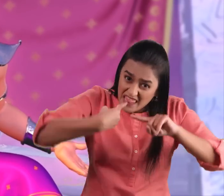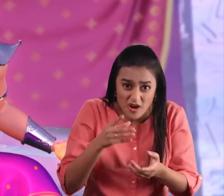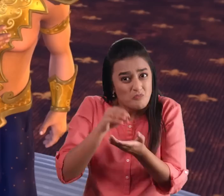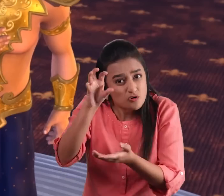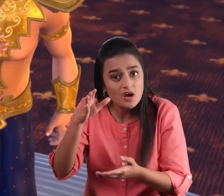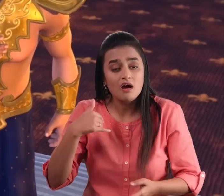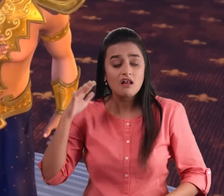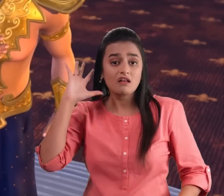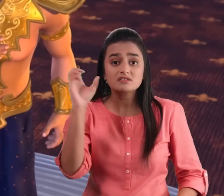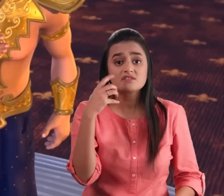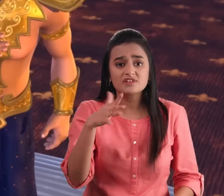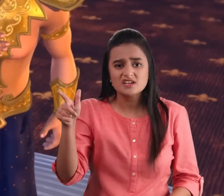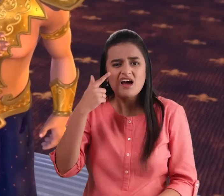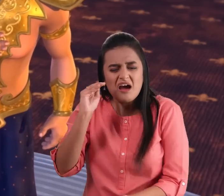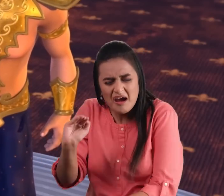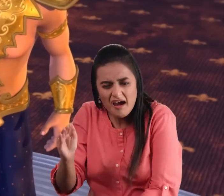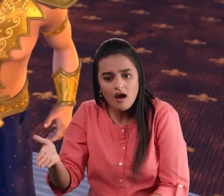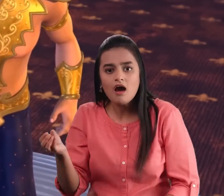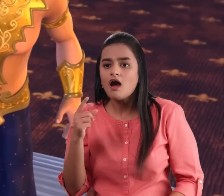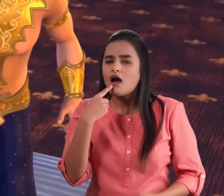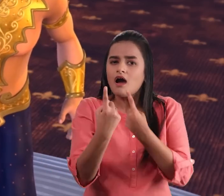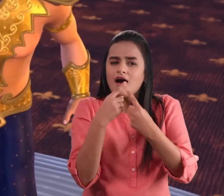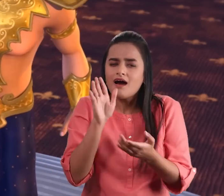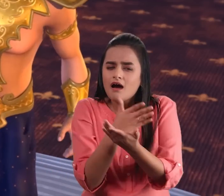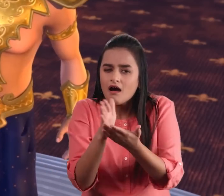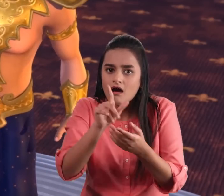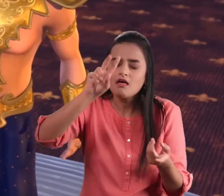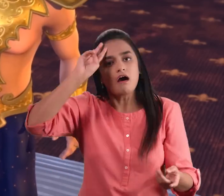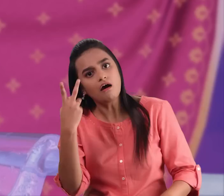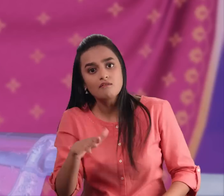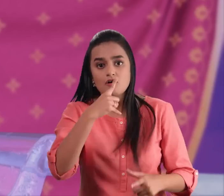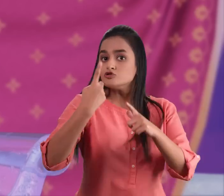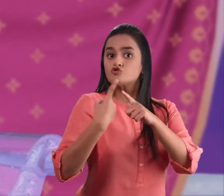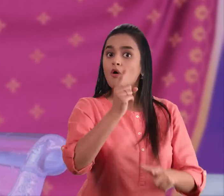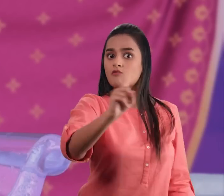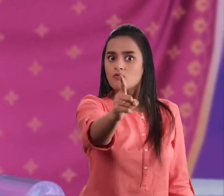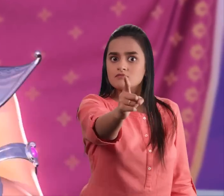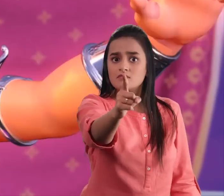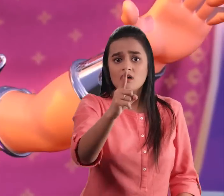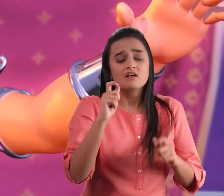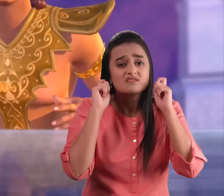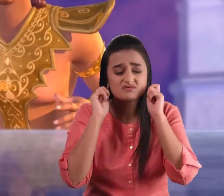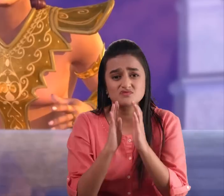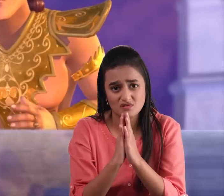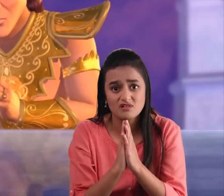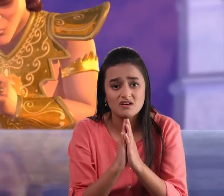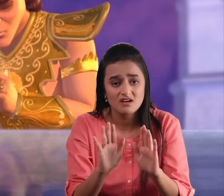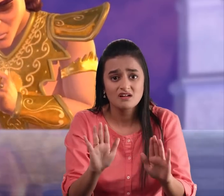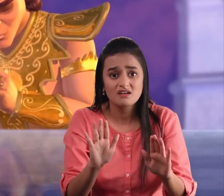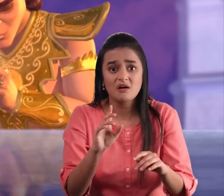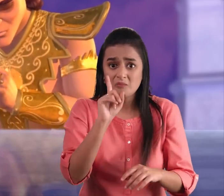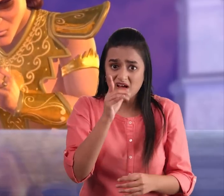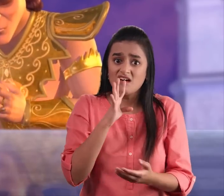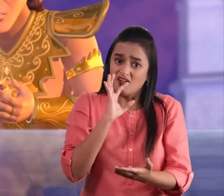के बाद? ऐसा सुना है कि वो एक नादान लड़के के बहकावे में आ गए हैं। उपहास मत करो संवर्तक। क्षमा चाहता